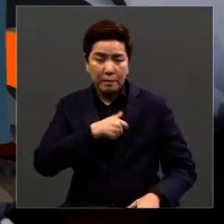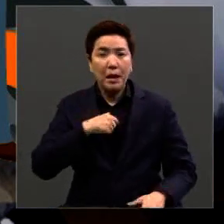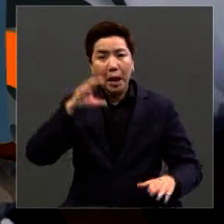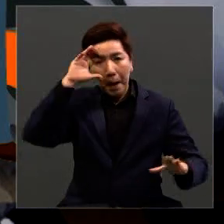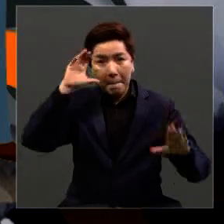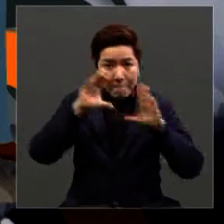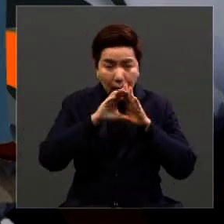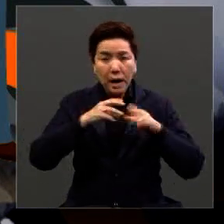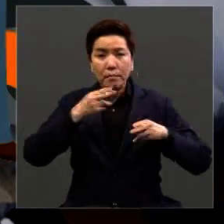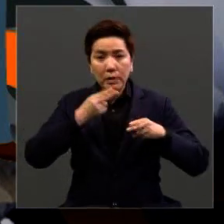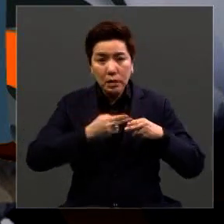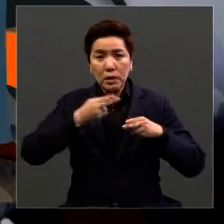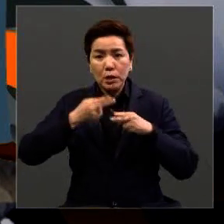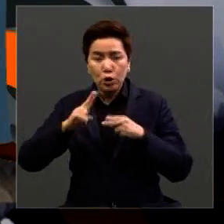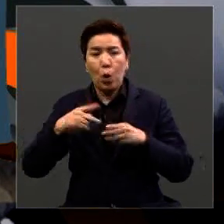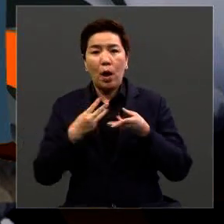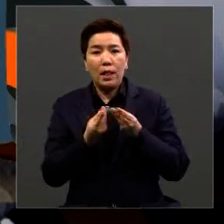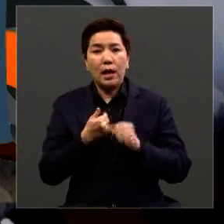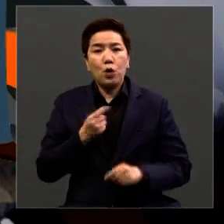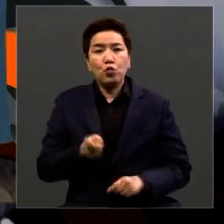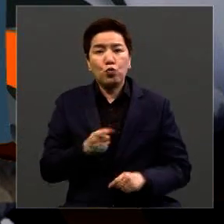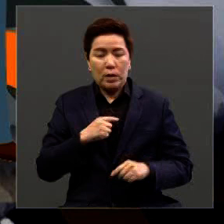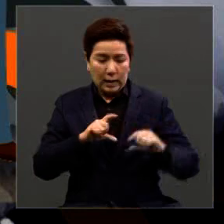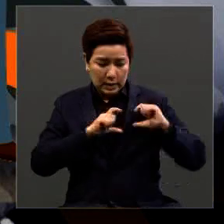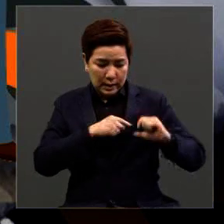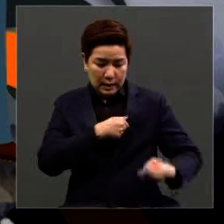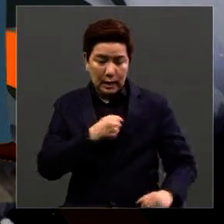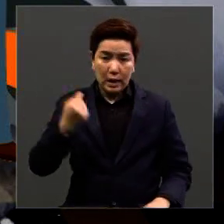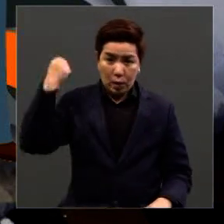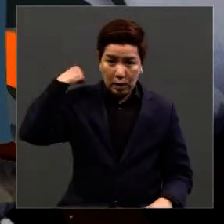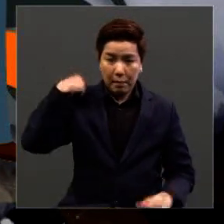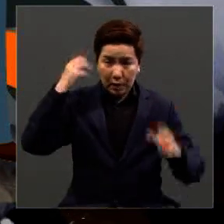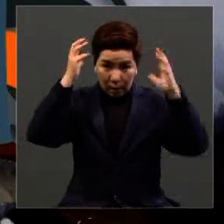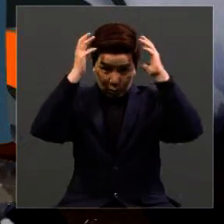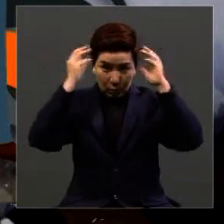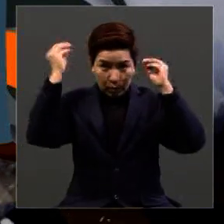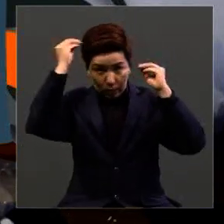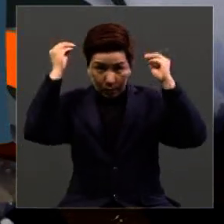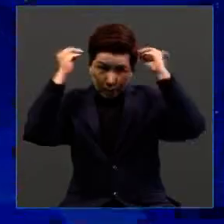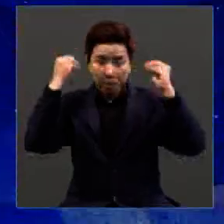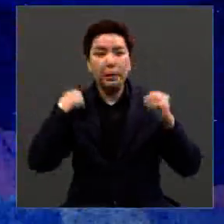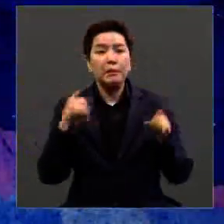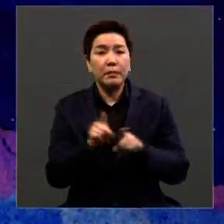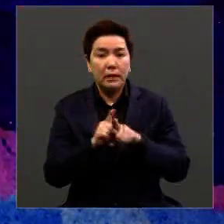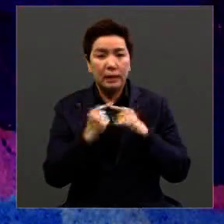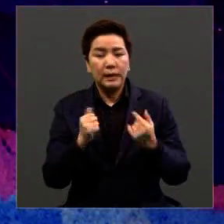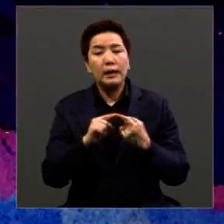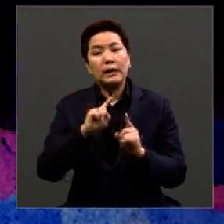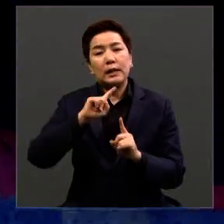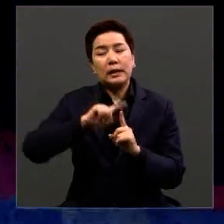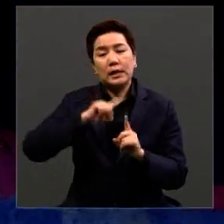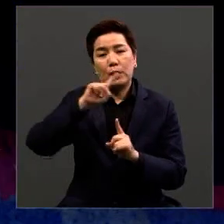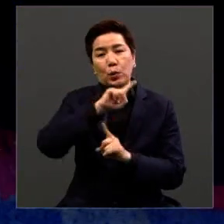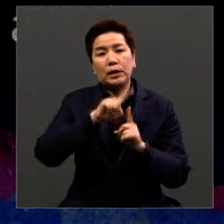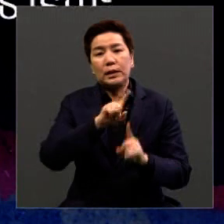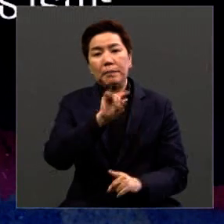ปชื่อสกุลพร้อมหมายเลขประจำตัวทั้งด้านหน้าและด้านหลังและหมวกนิรภัยทั้งสองข้างและเมื่อ28ม